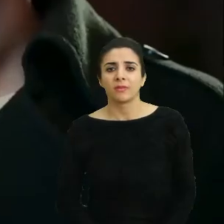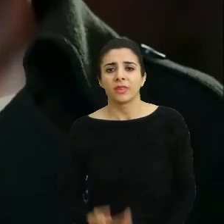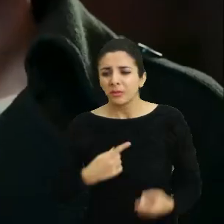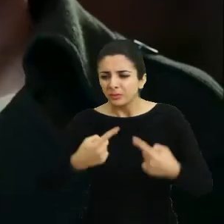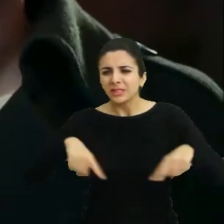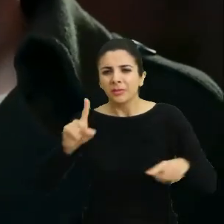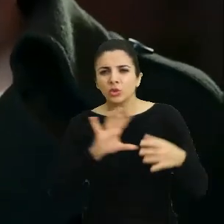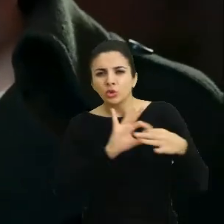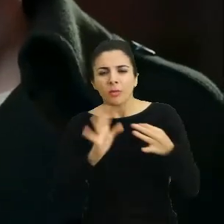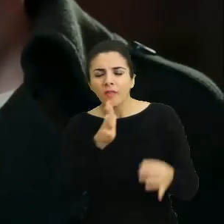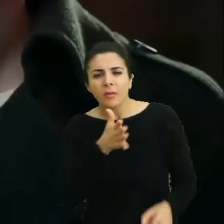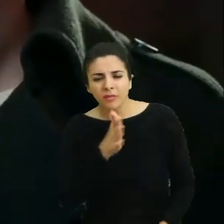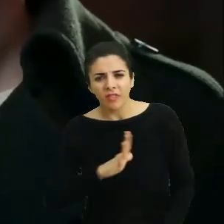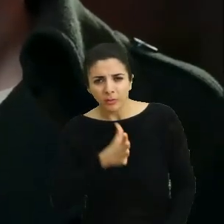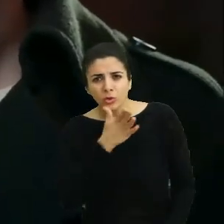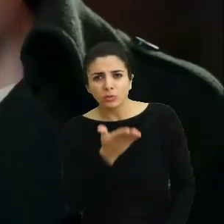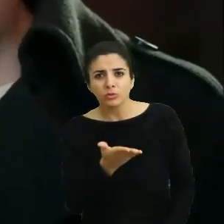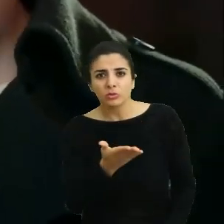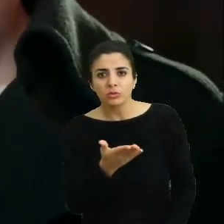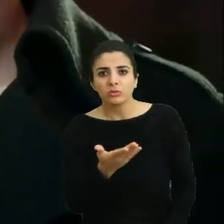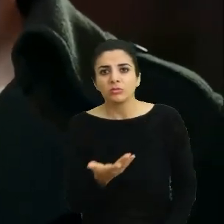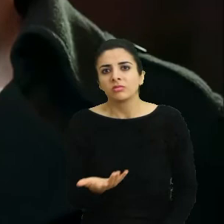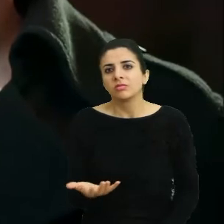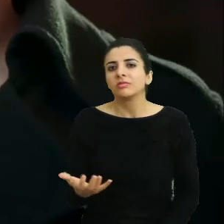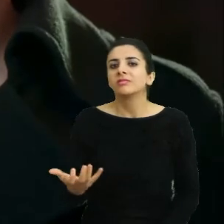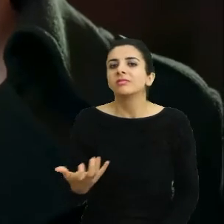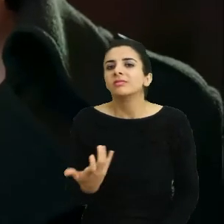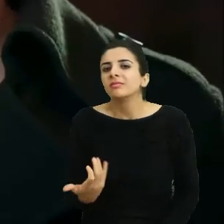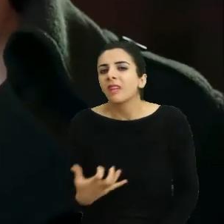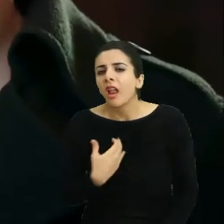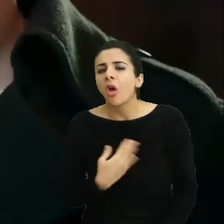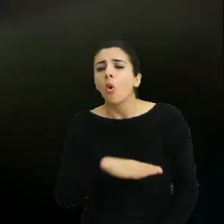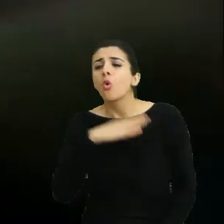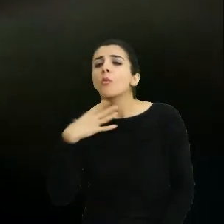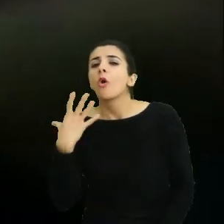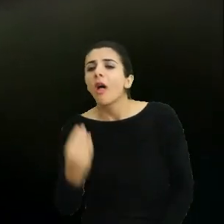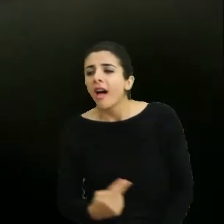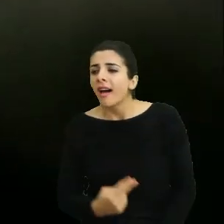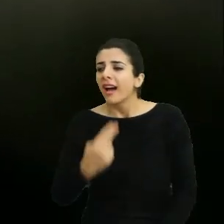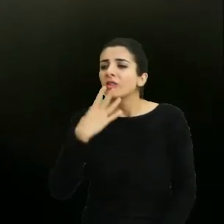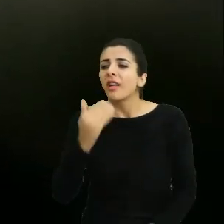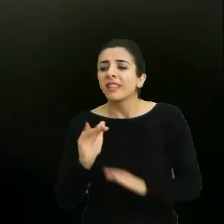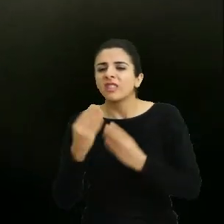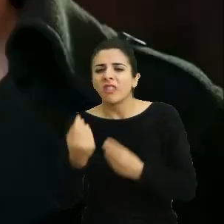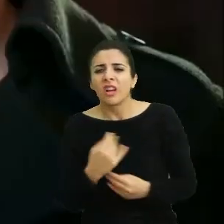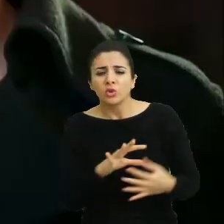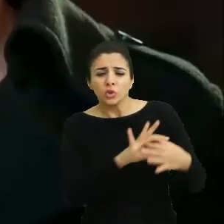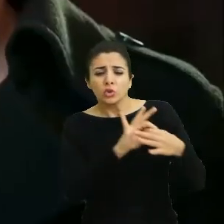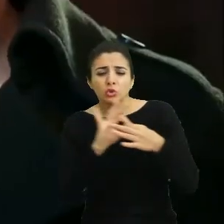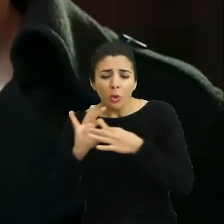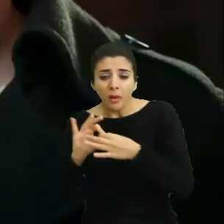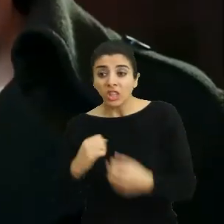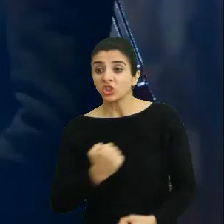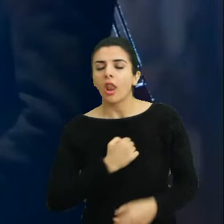Bizim buralarda bir söz vardır bilir misin? Kuru kuru kurban olayım, takır takır kadan olayım derler. Öyle lafla can